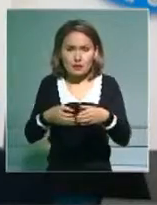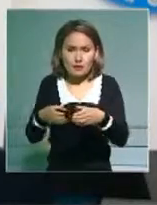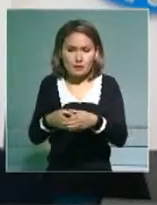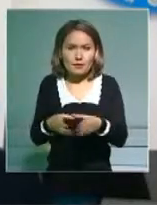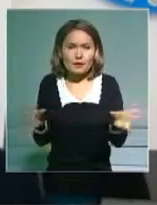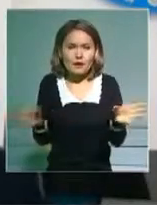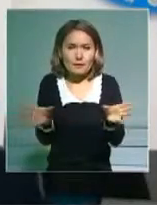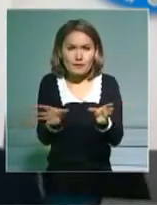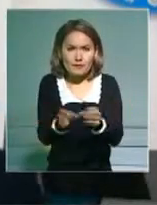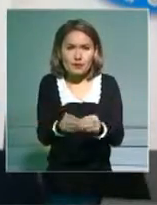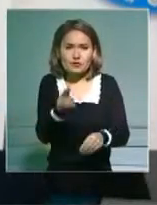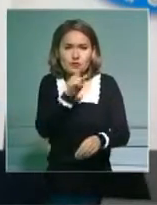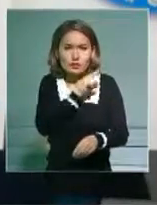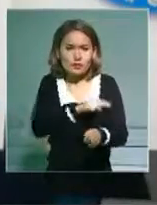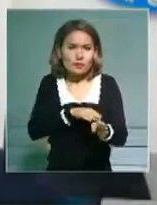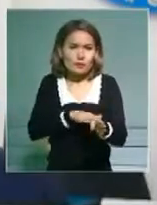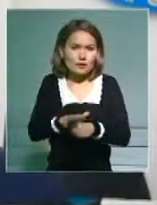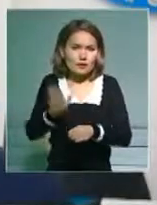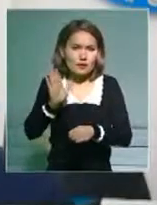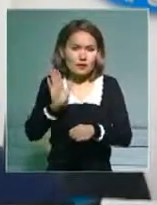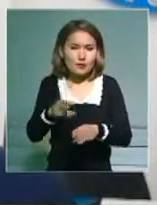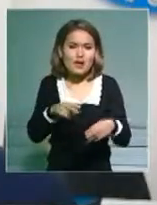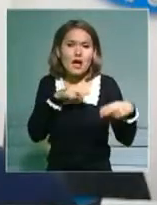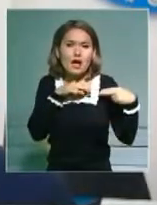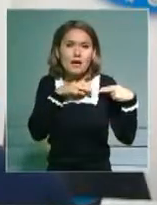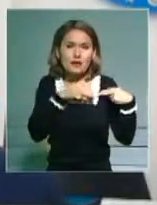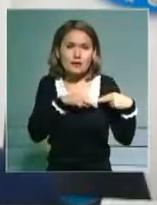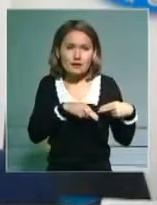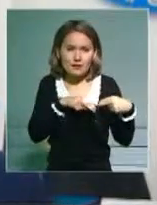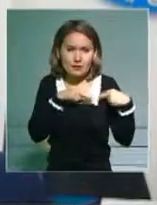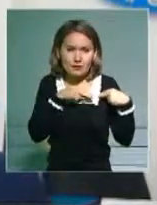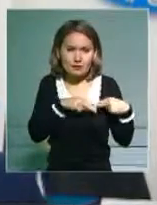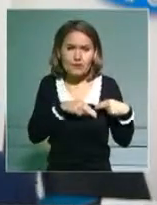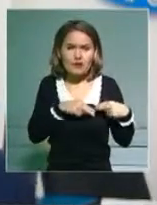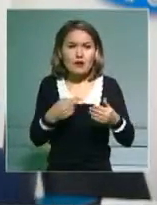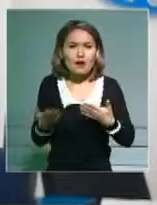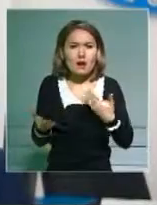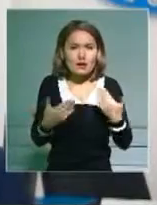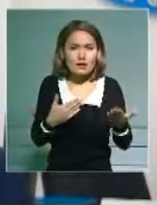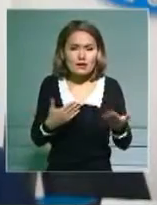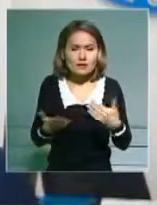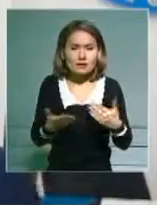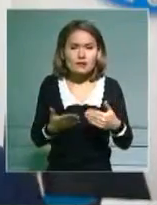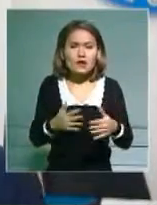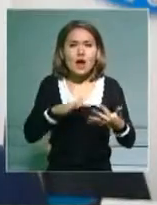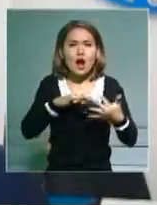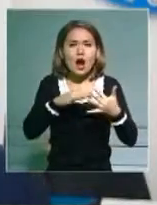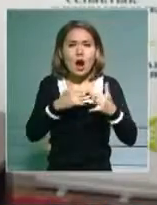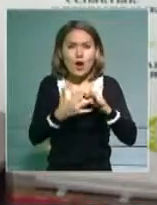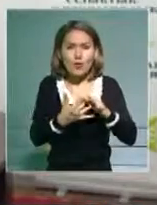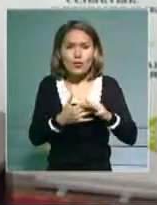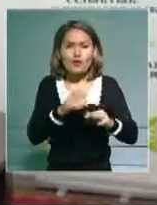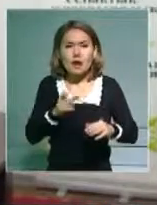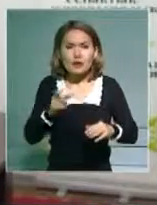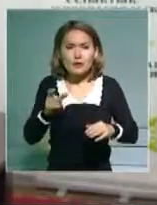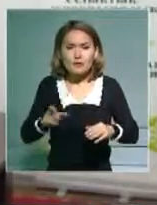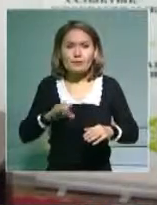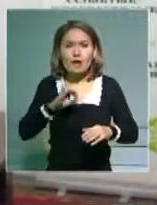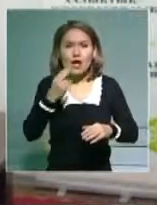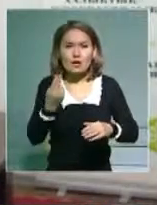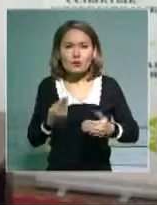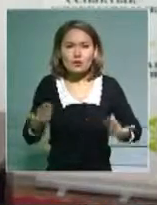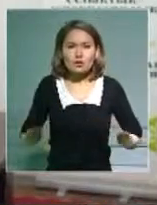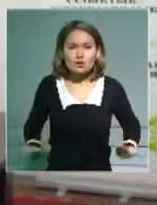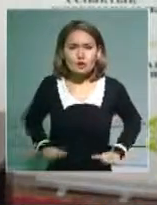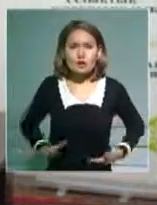шешетін мәселелер жеткілікті. Соның ішінде мына еңбек қатынастары жөнінде, әсіресе ауыл тұрғындарының әлеуметтік жағдайы, еңбек қатынасына